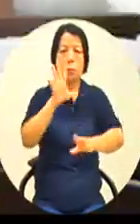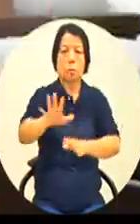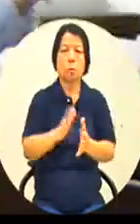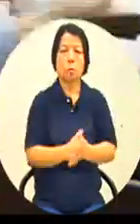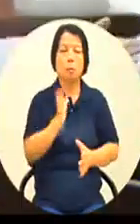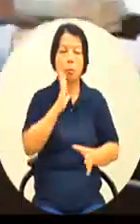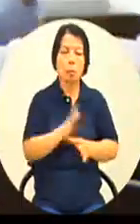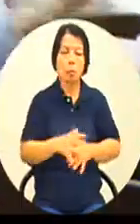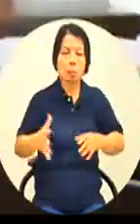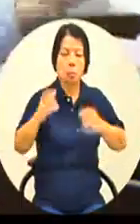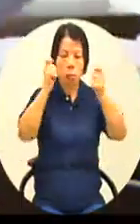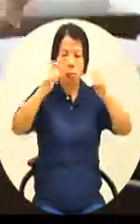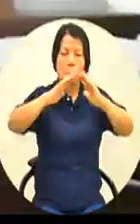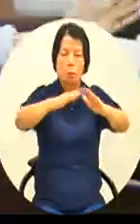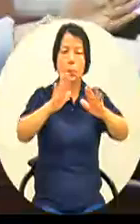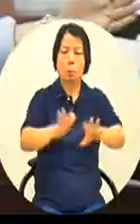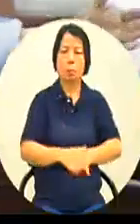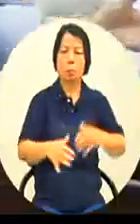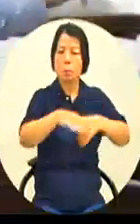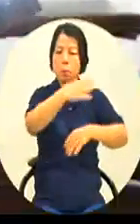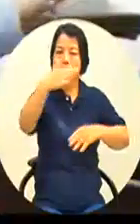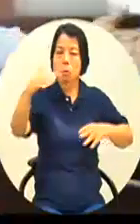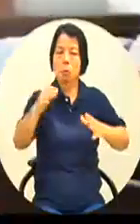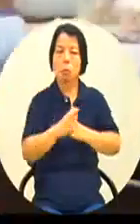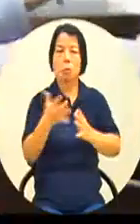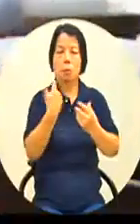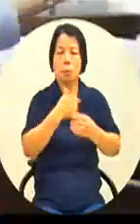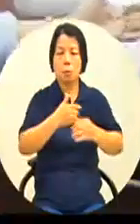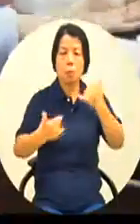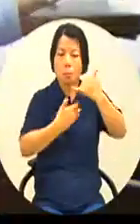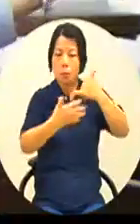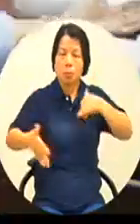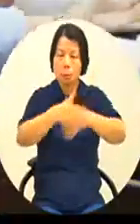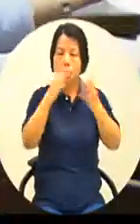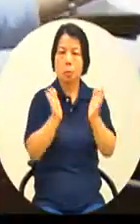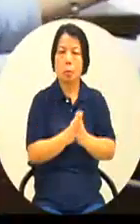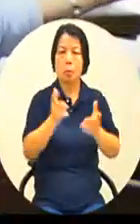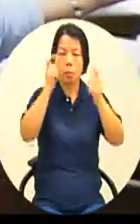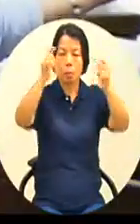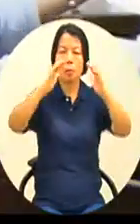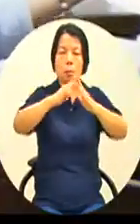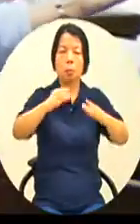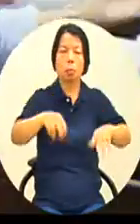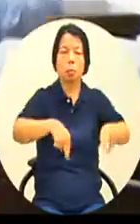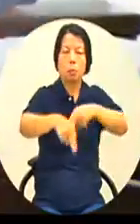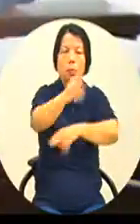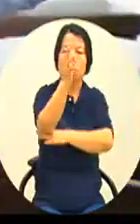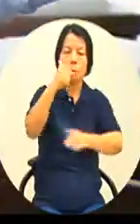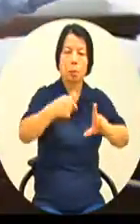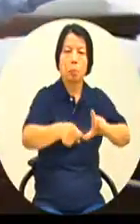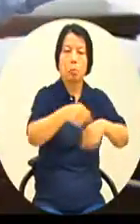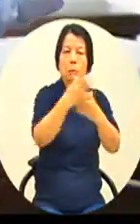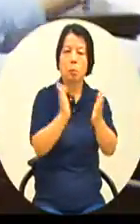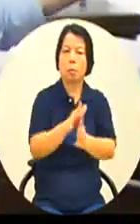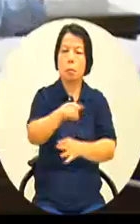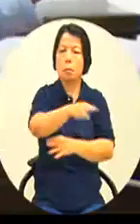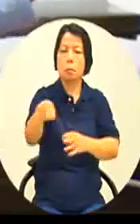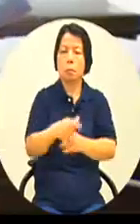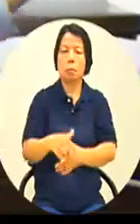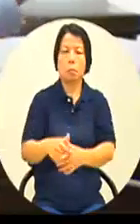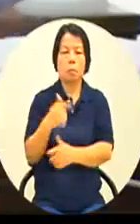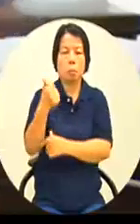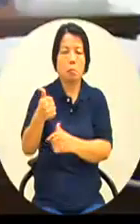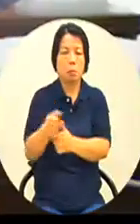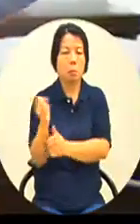最美，有山有海有河，哪一个高雄市哪一个行政区可以具备这个条件？那我们需